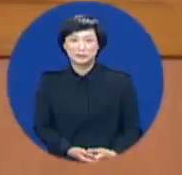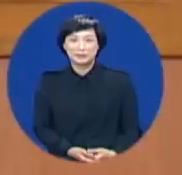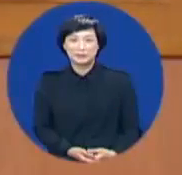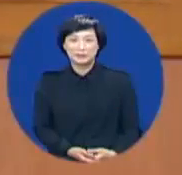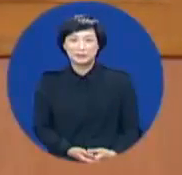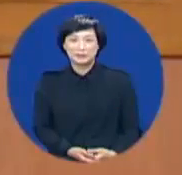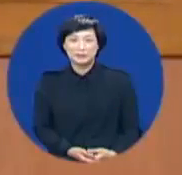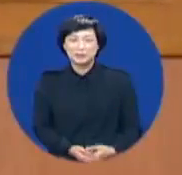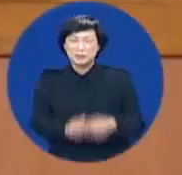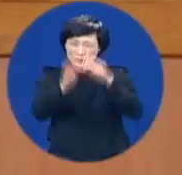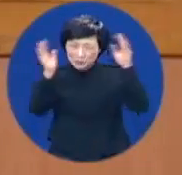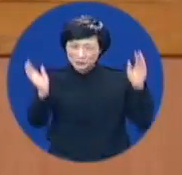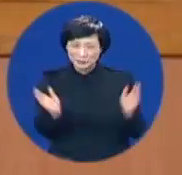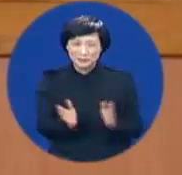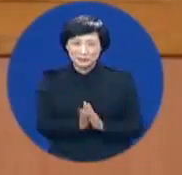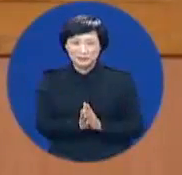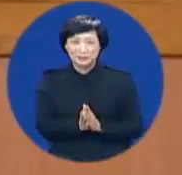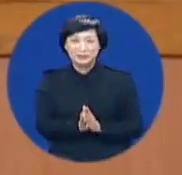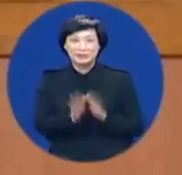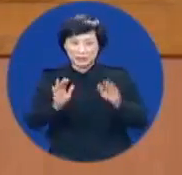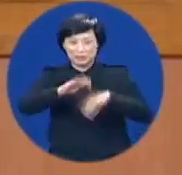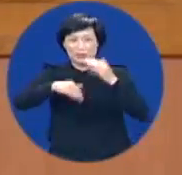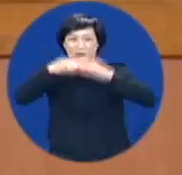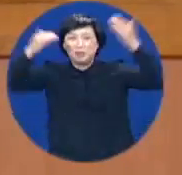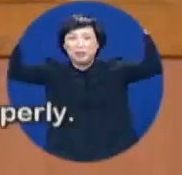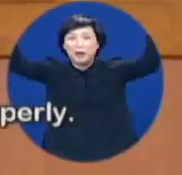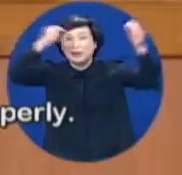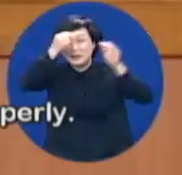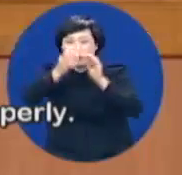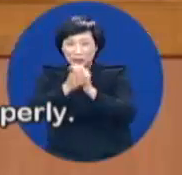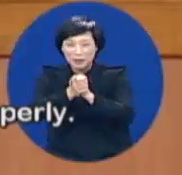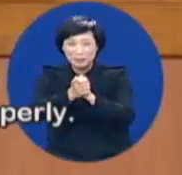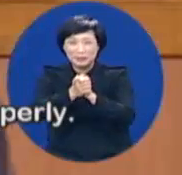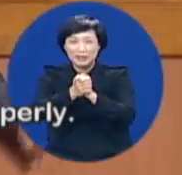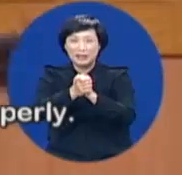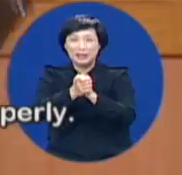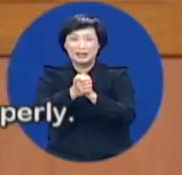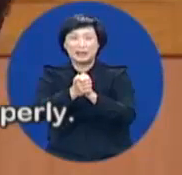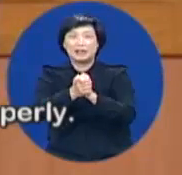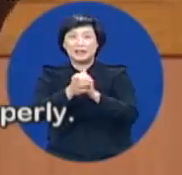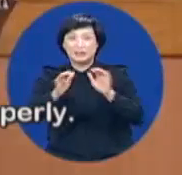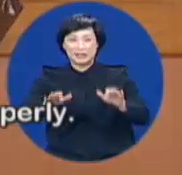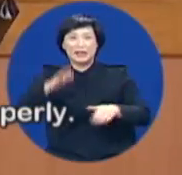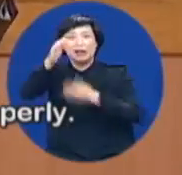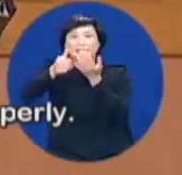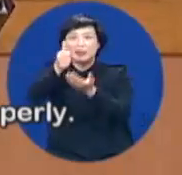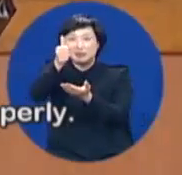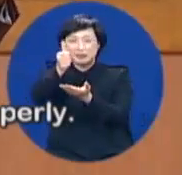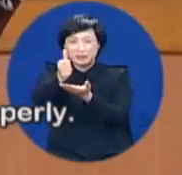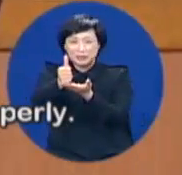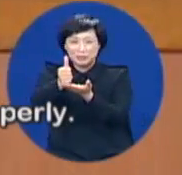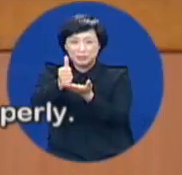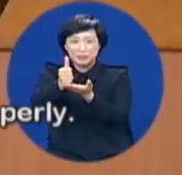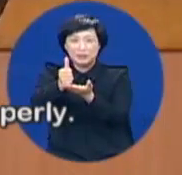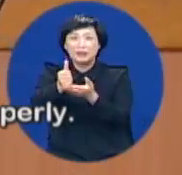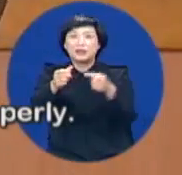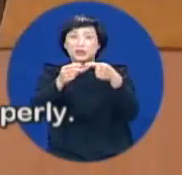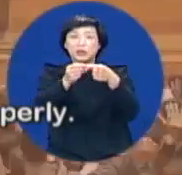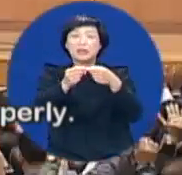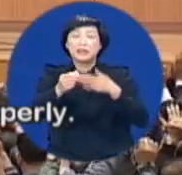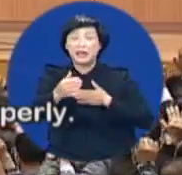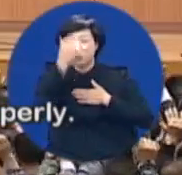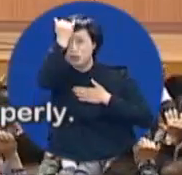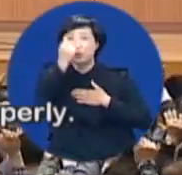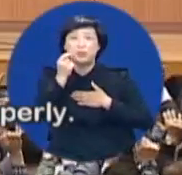사랑하는 여러분 전부 다 한번 두 손 번쩍 들고 기도할 때 하나님 먼저 내가